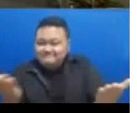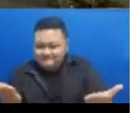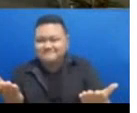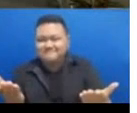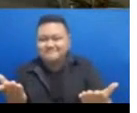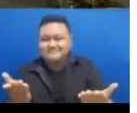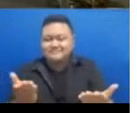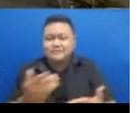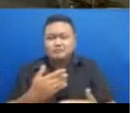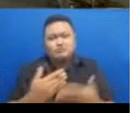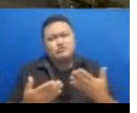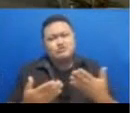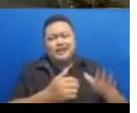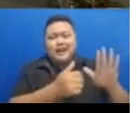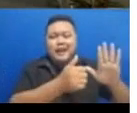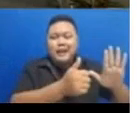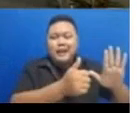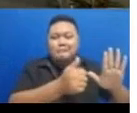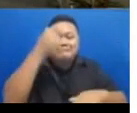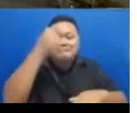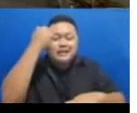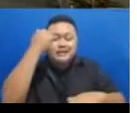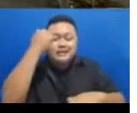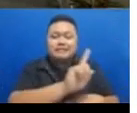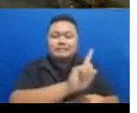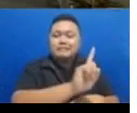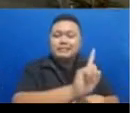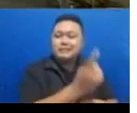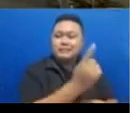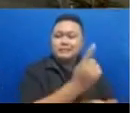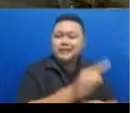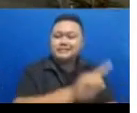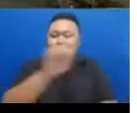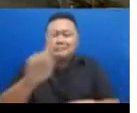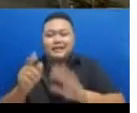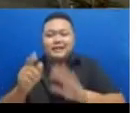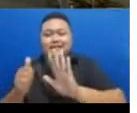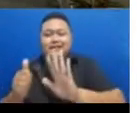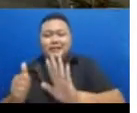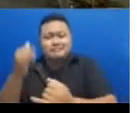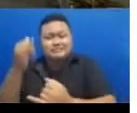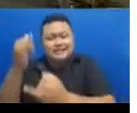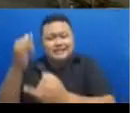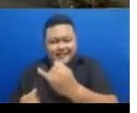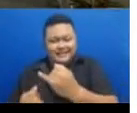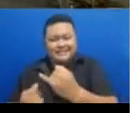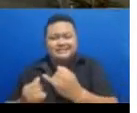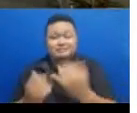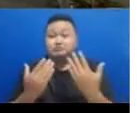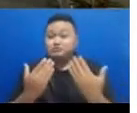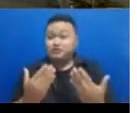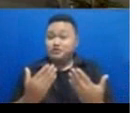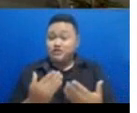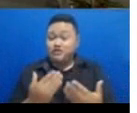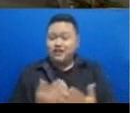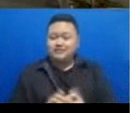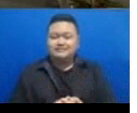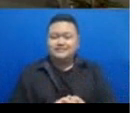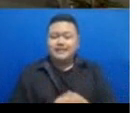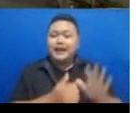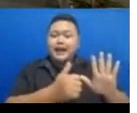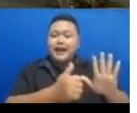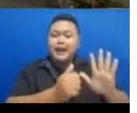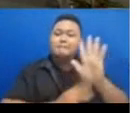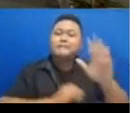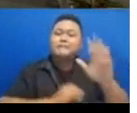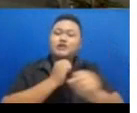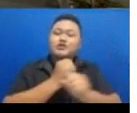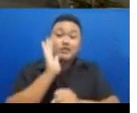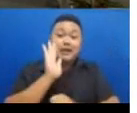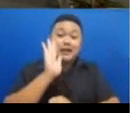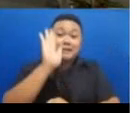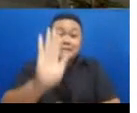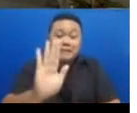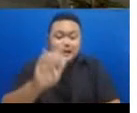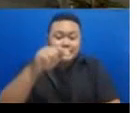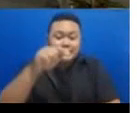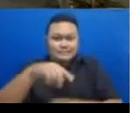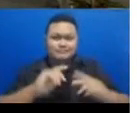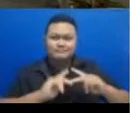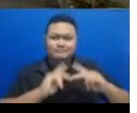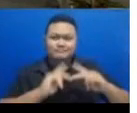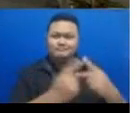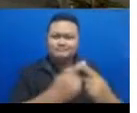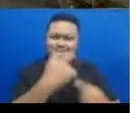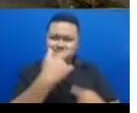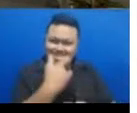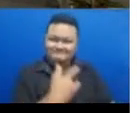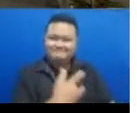sampai pelajaran yang terakhir, insya Allah selama 6 minggu ke depan. Dan berada di kelas ini yang memang direkayasa secara